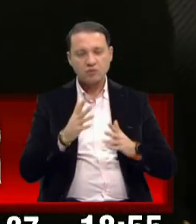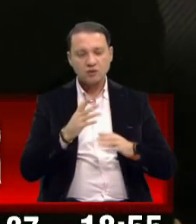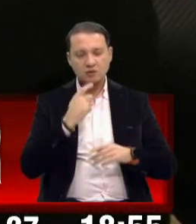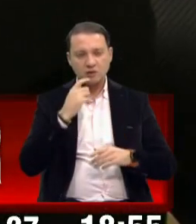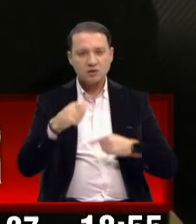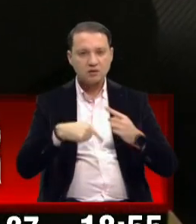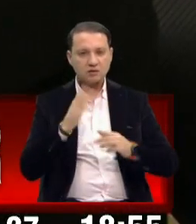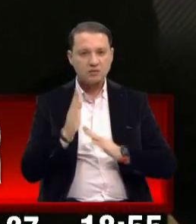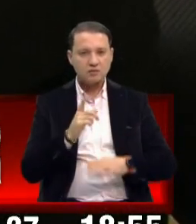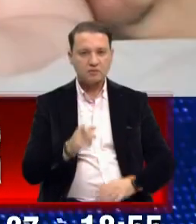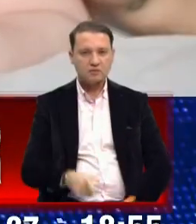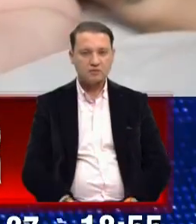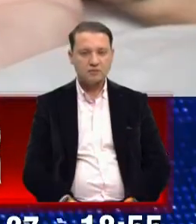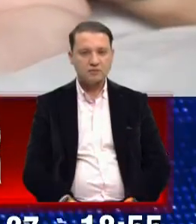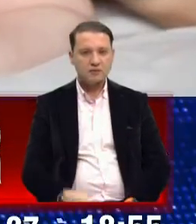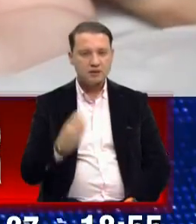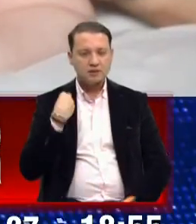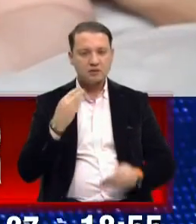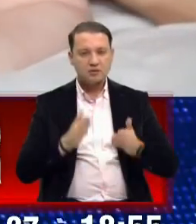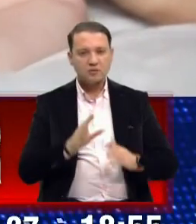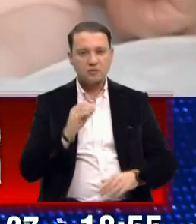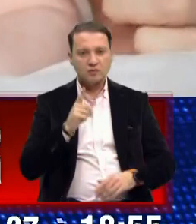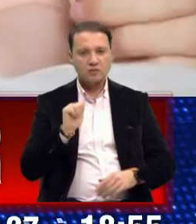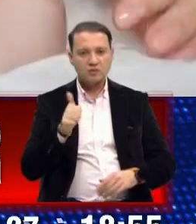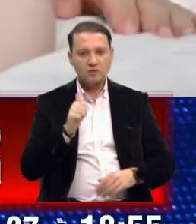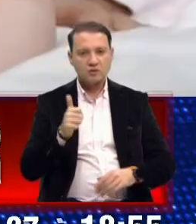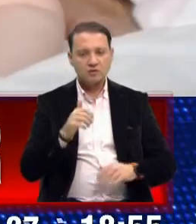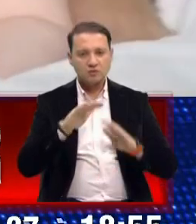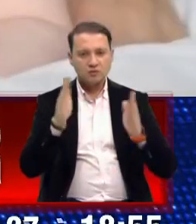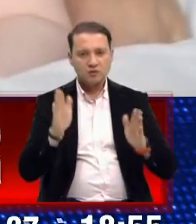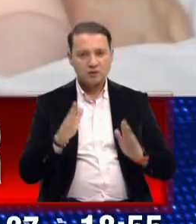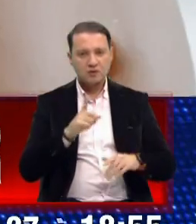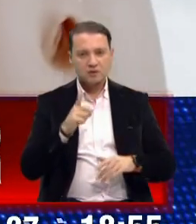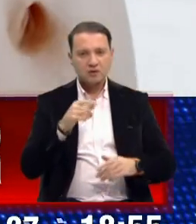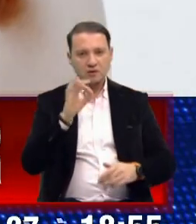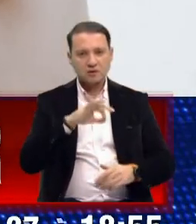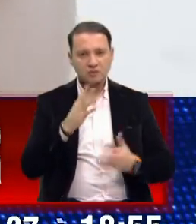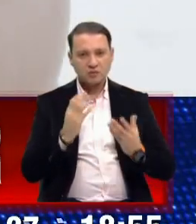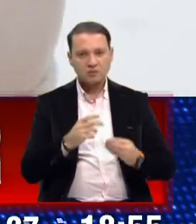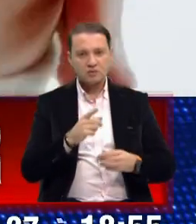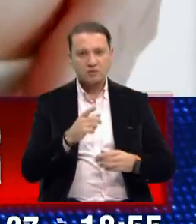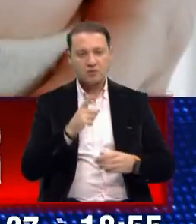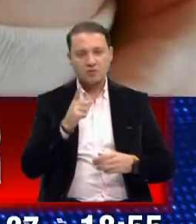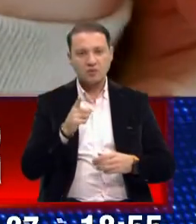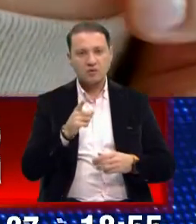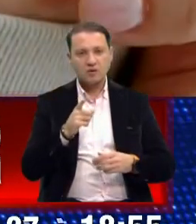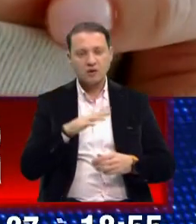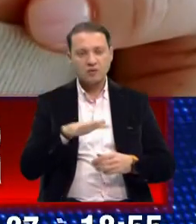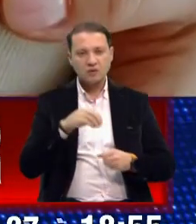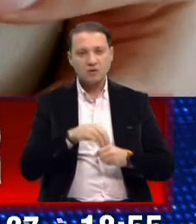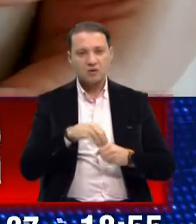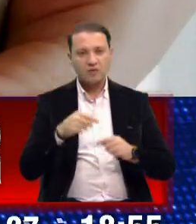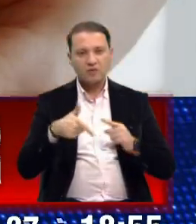nesilden nesile aktarılıyor Yeni doğan bebekler günlerce küvezde kalıyorlar serum alıyorlar mesela o setlerin hepsinde